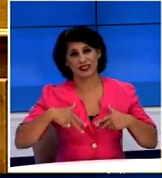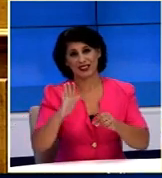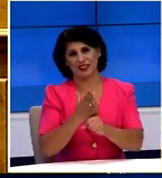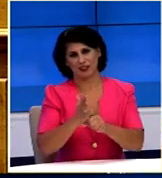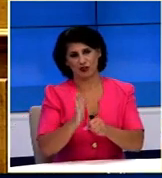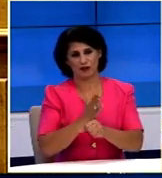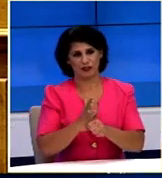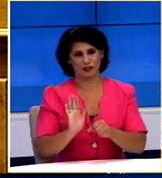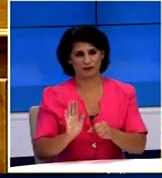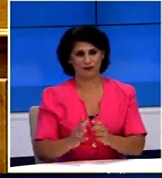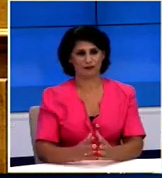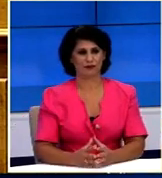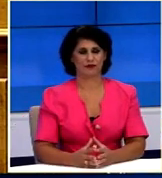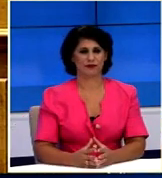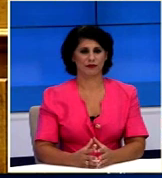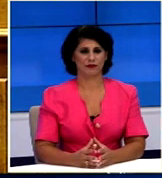καταστροφή.